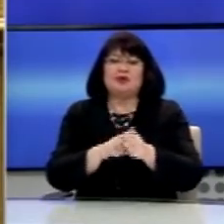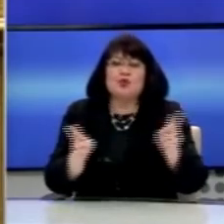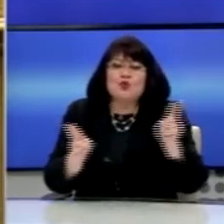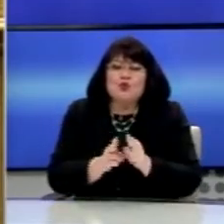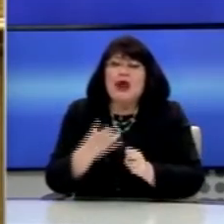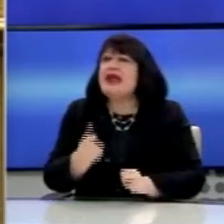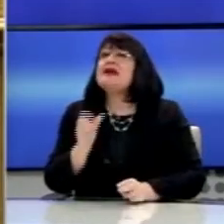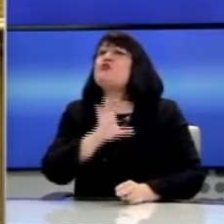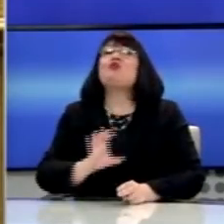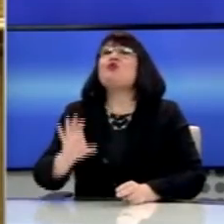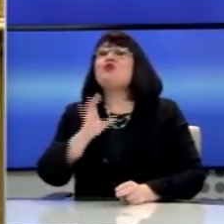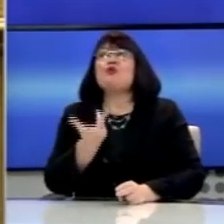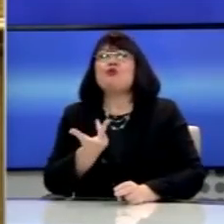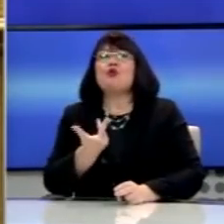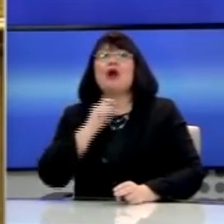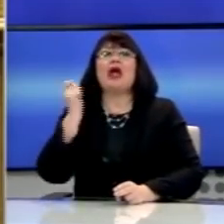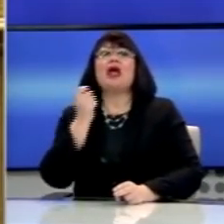ζωές. Πού δεν έχει φρακάρει